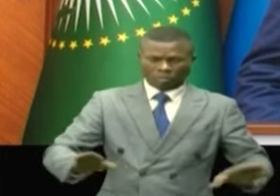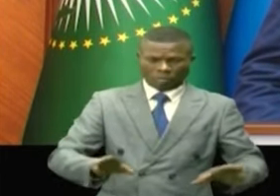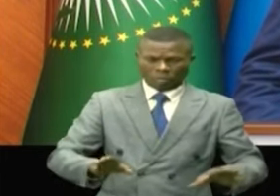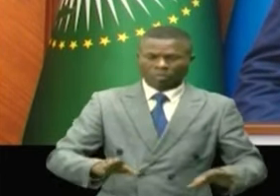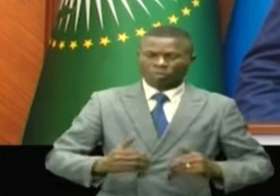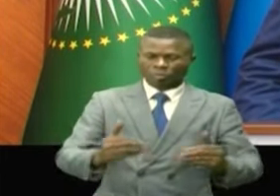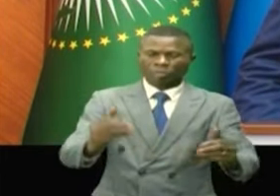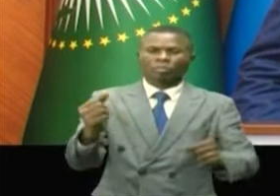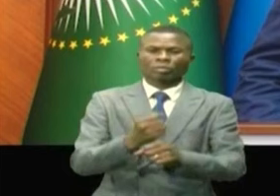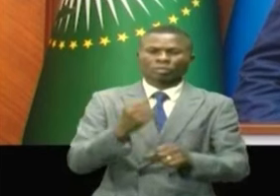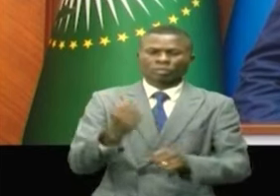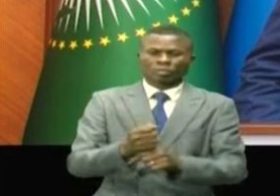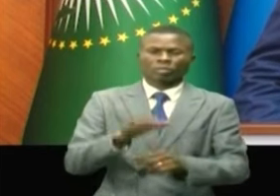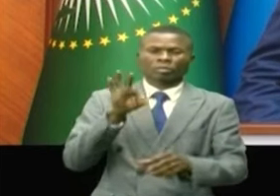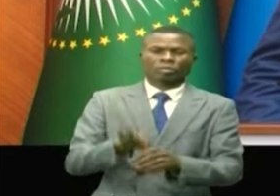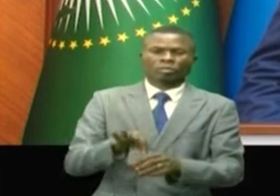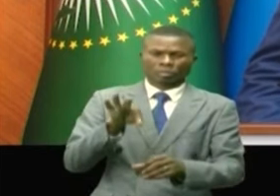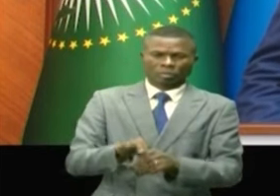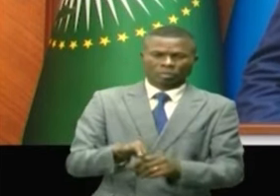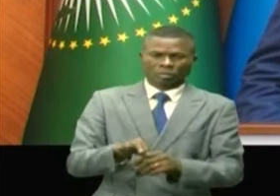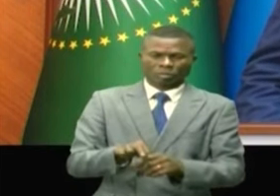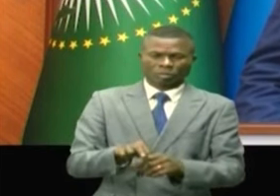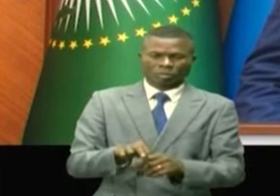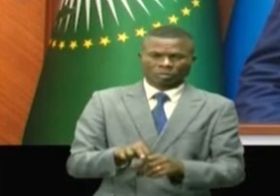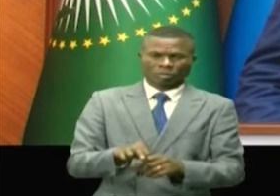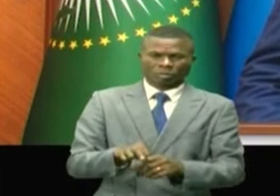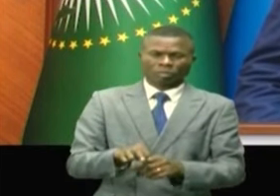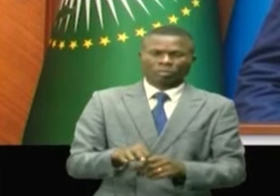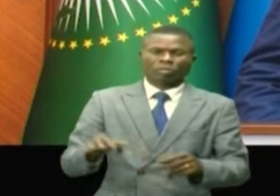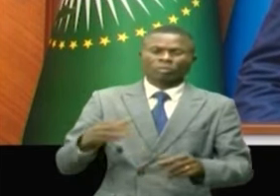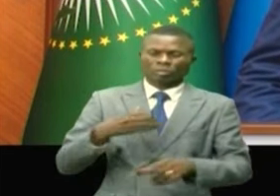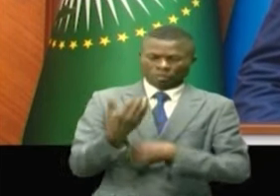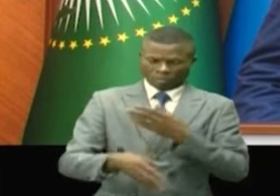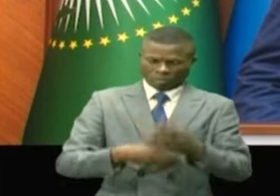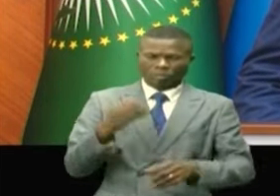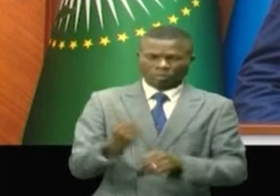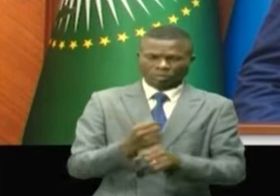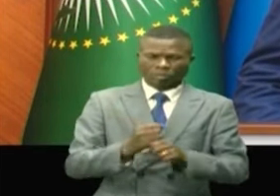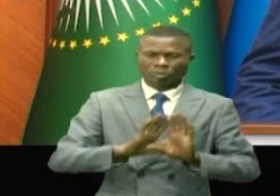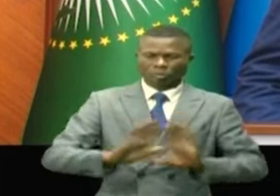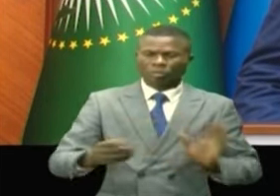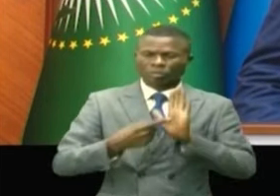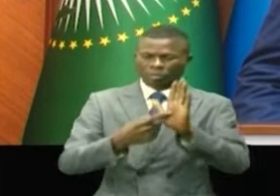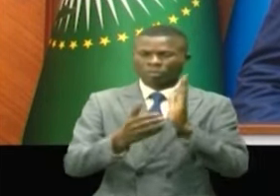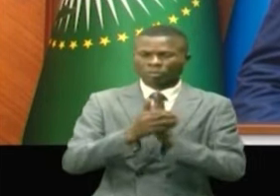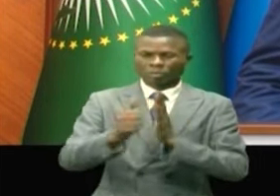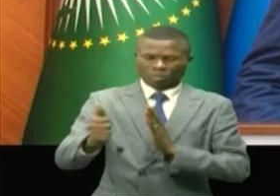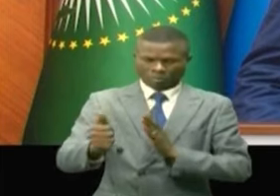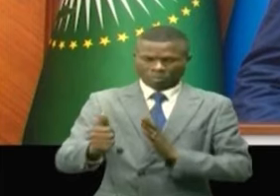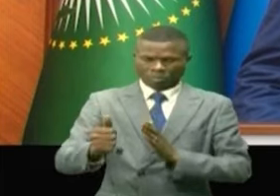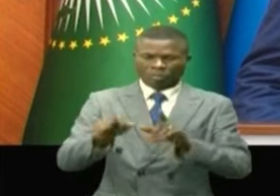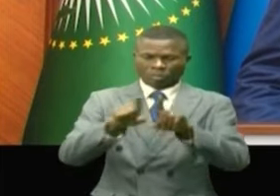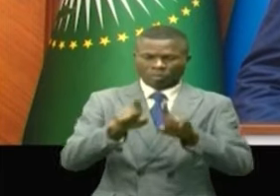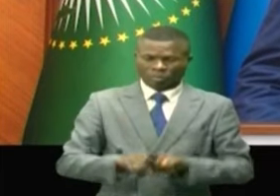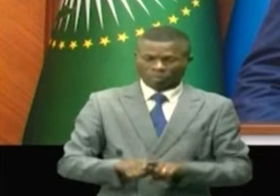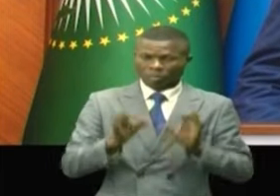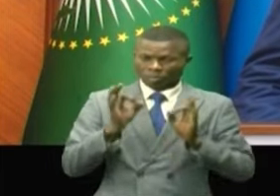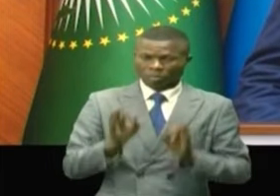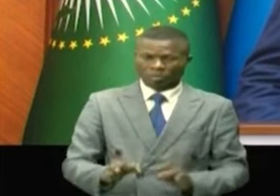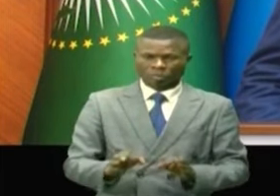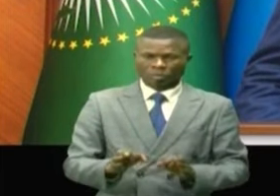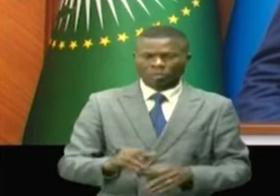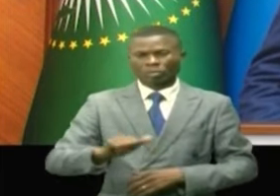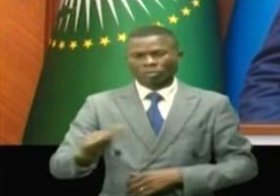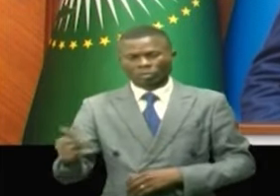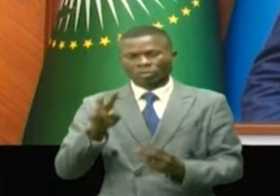contentieus électoraux recouvrent le plein exercice de leurs compétences répressives à l'exception de quelques